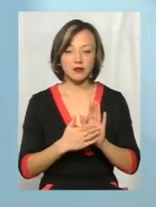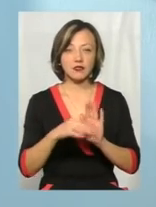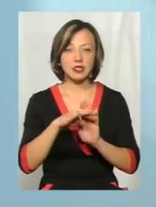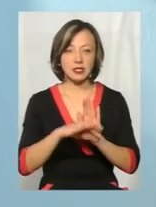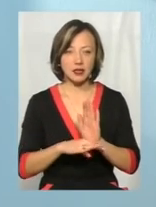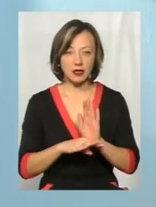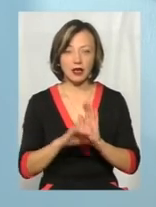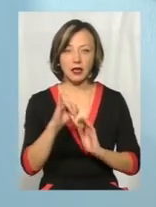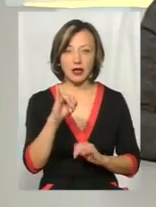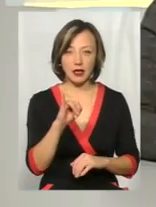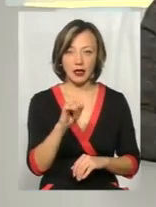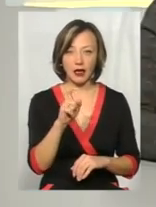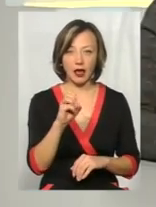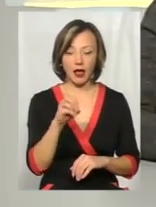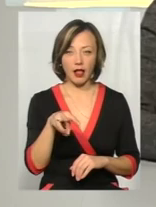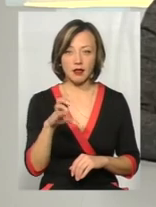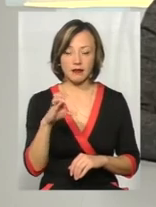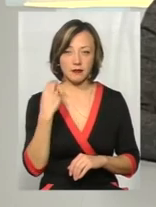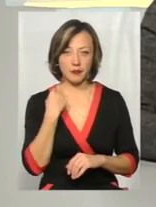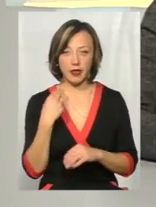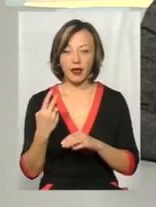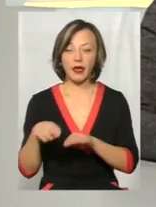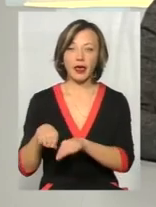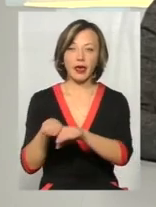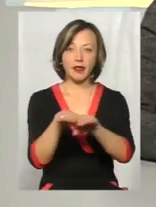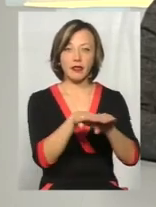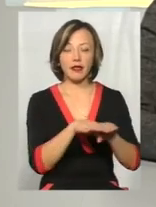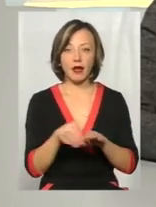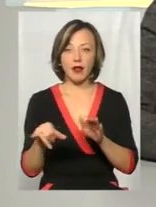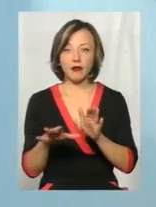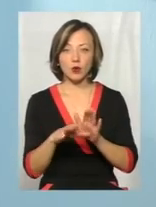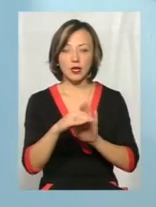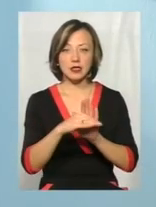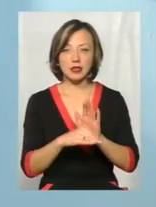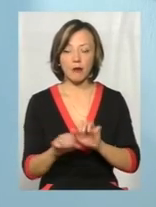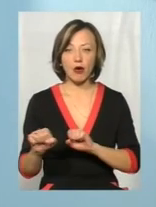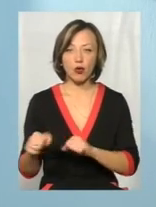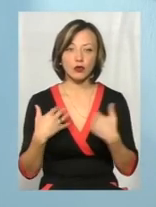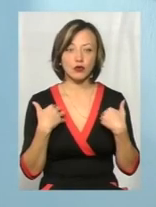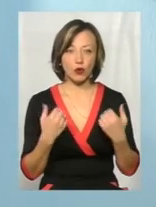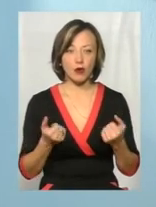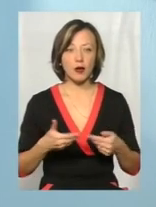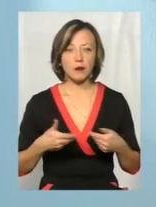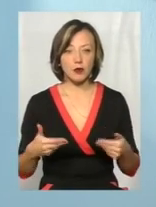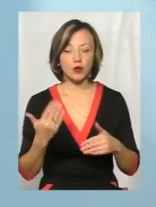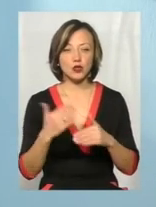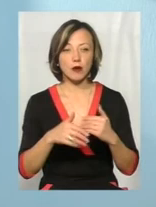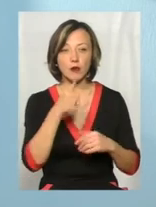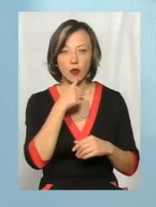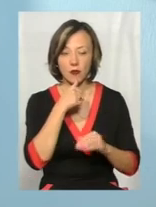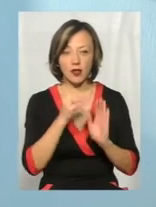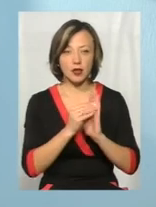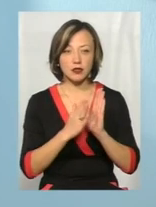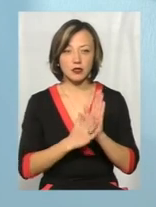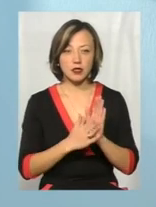системі eHealth. Це єдина електронна система охорони здоров'я. Ми вже пробували